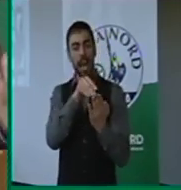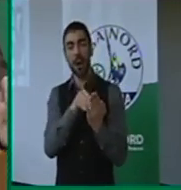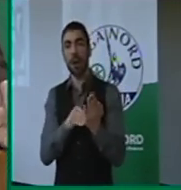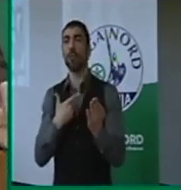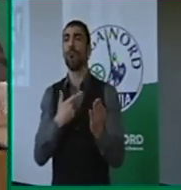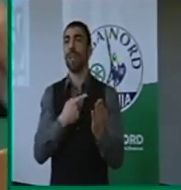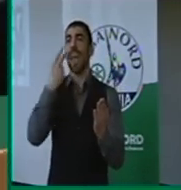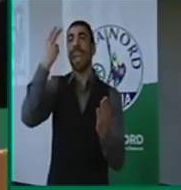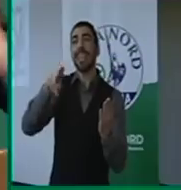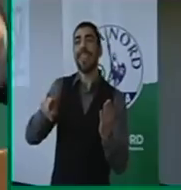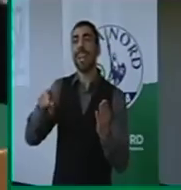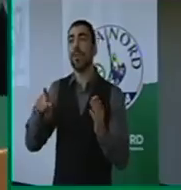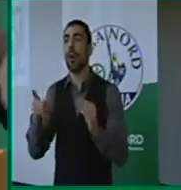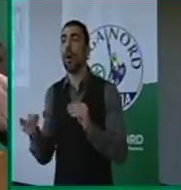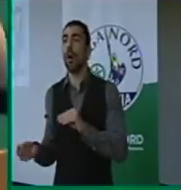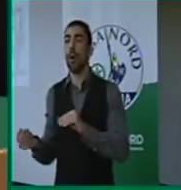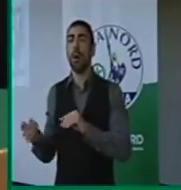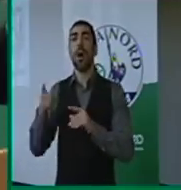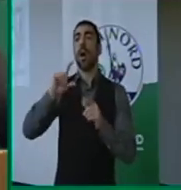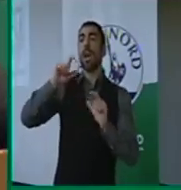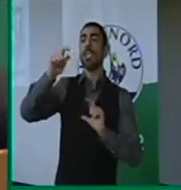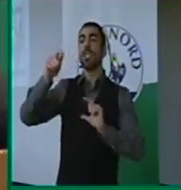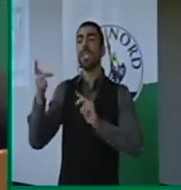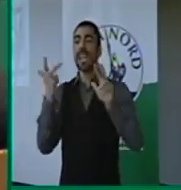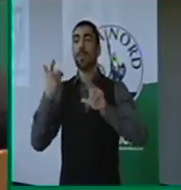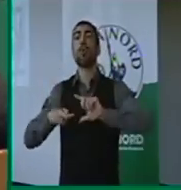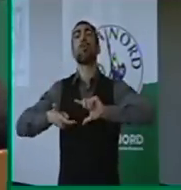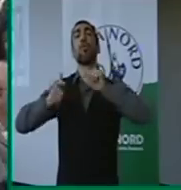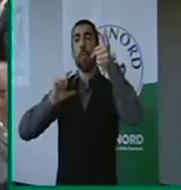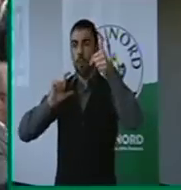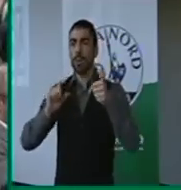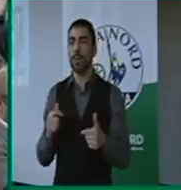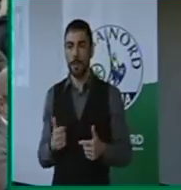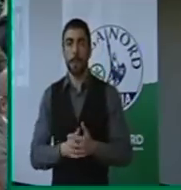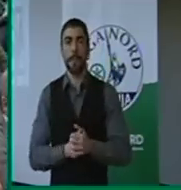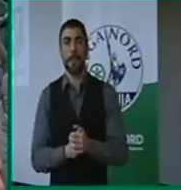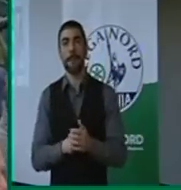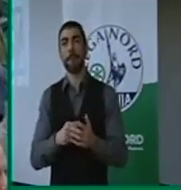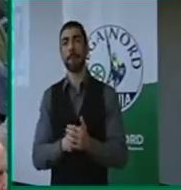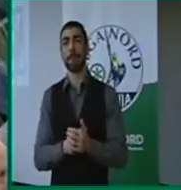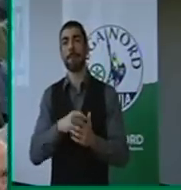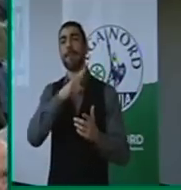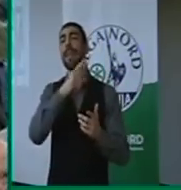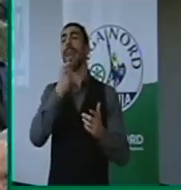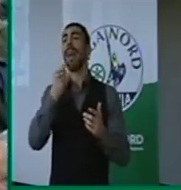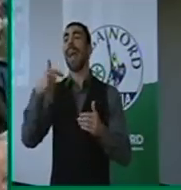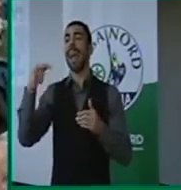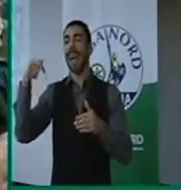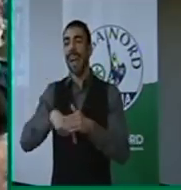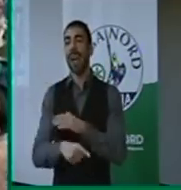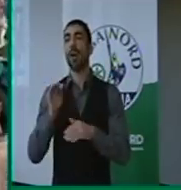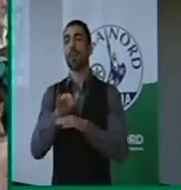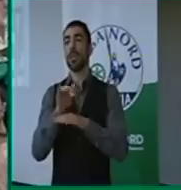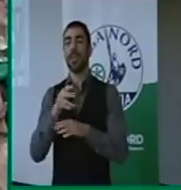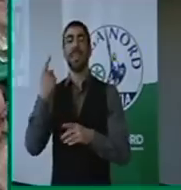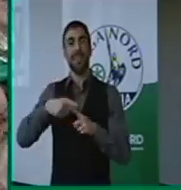divieto di eccesso di surplus vale a dire di esportare troppo il divieto di sforare il debito no Invece loro l'hanno infranto subito il giorno